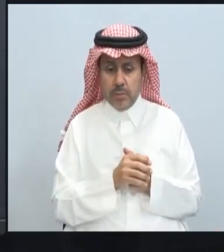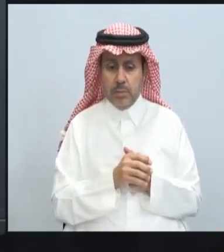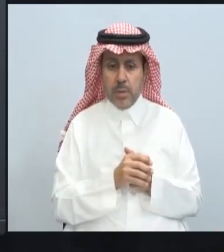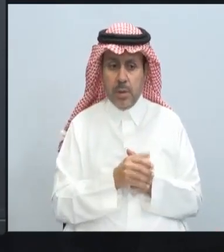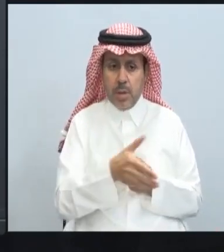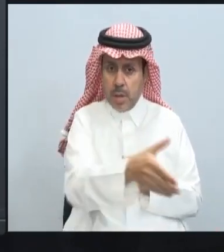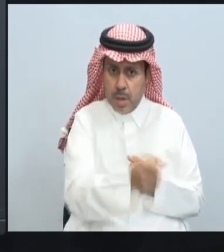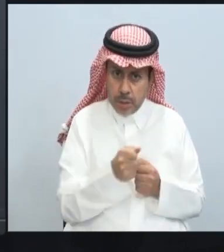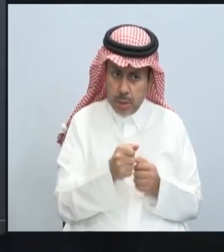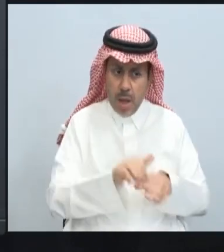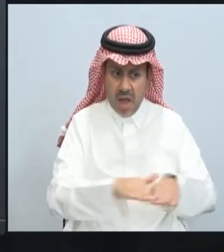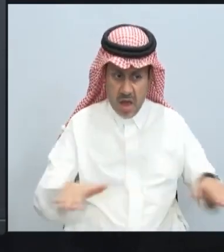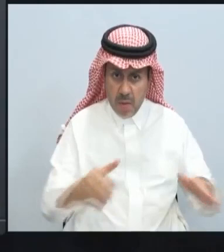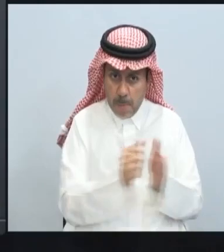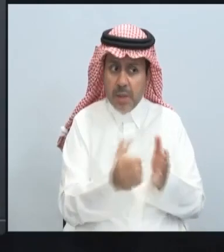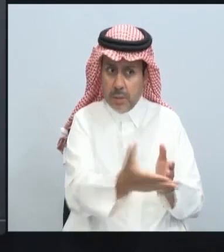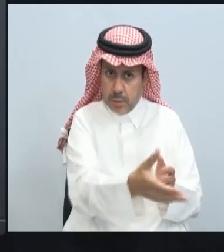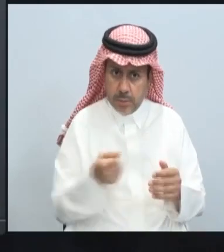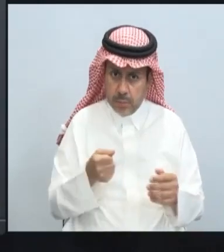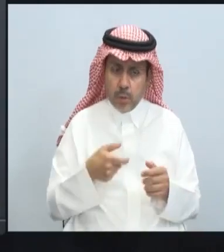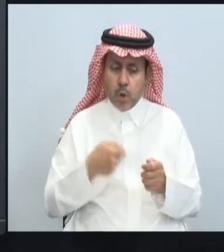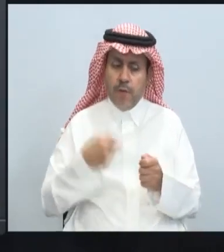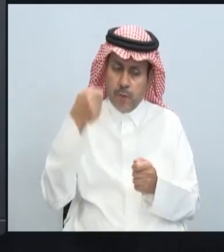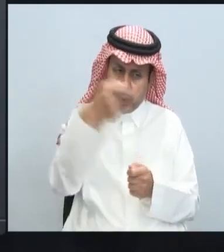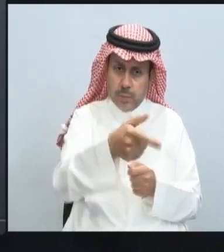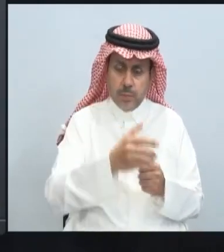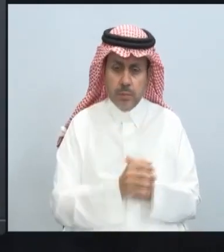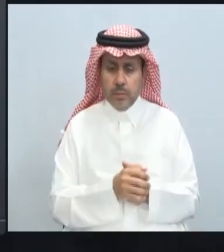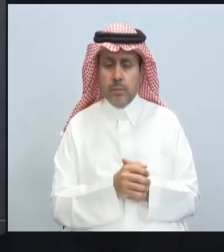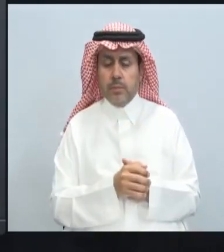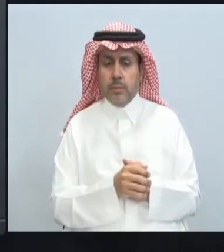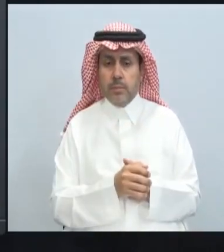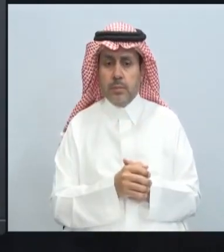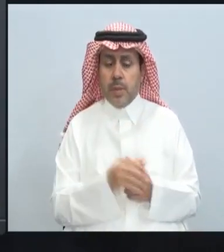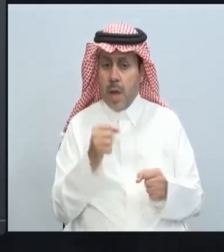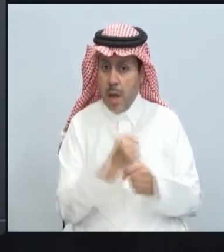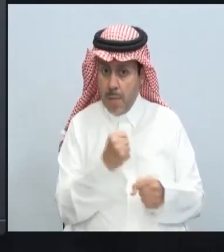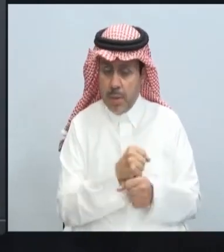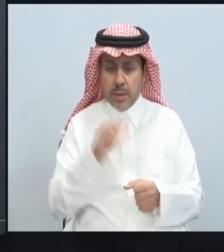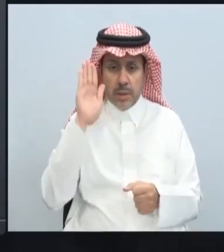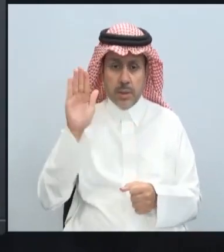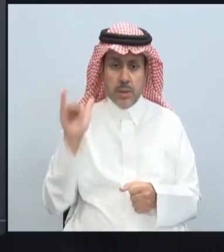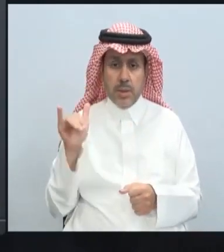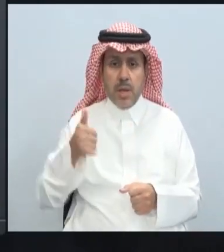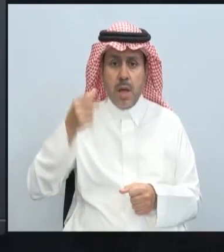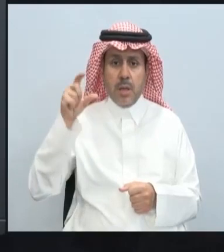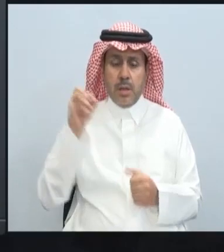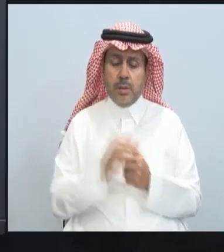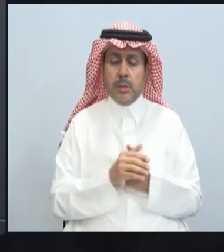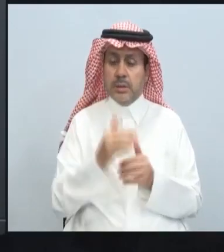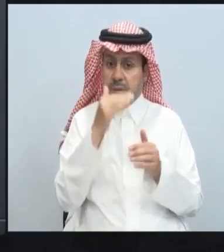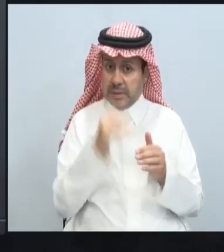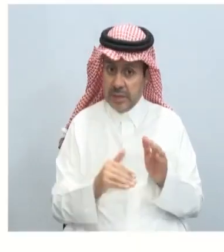نزع الملكيه وهو موجود عندكم في الكتاب فهذا العمل يعتبر عمل ذات سياده من الدوله فيندرج تحت القانون